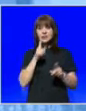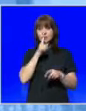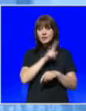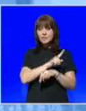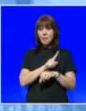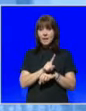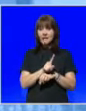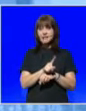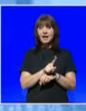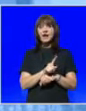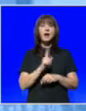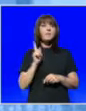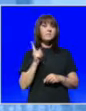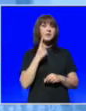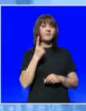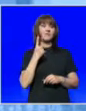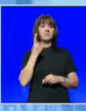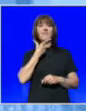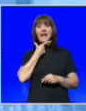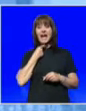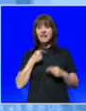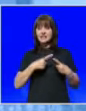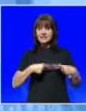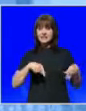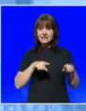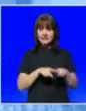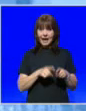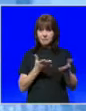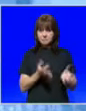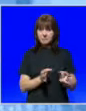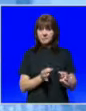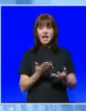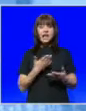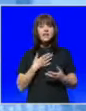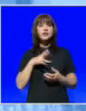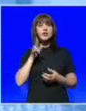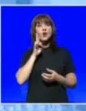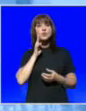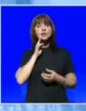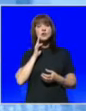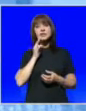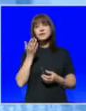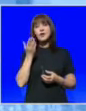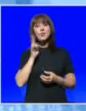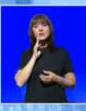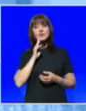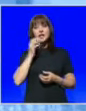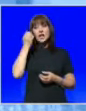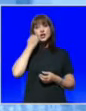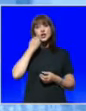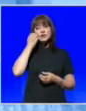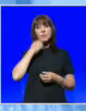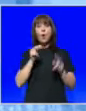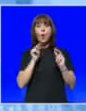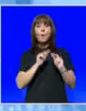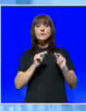има модел на обърната класна стая, на проектобазирано обучение, които, между другото, нашите учители много умело използваха в така,